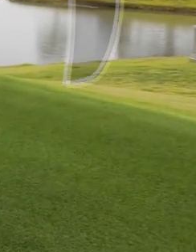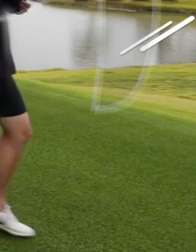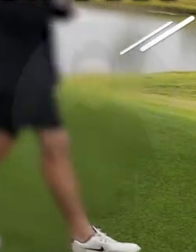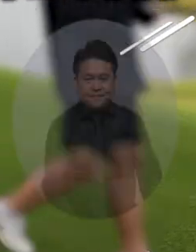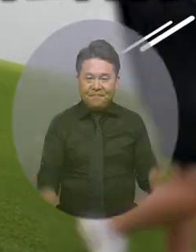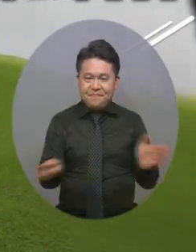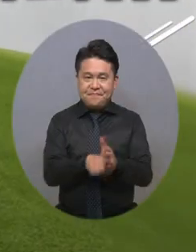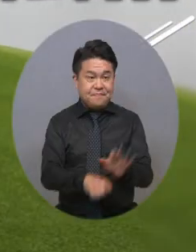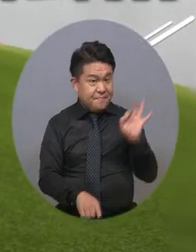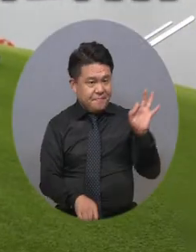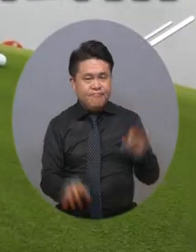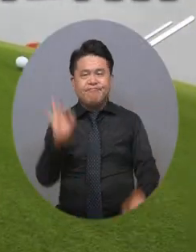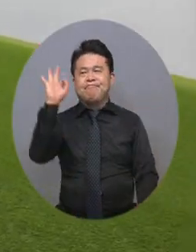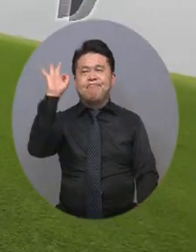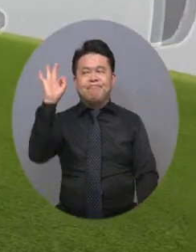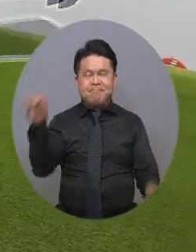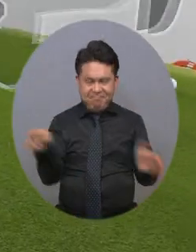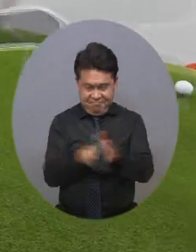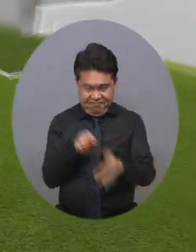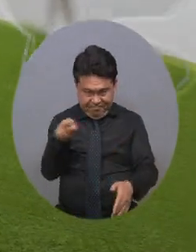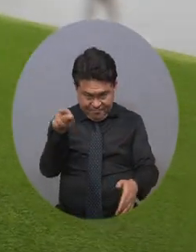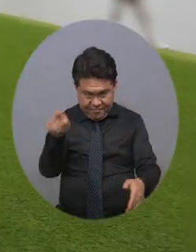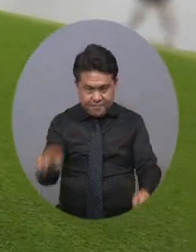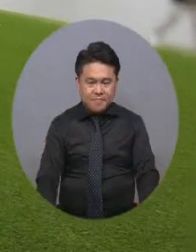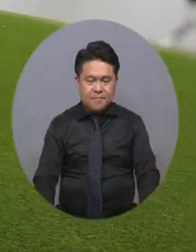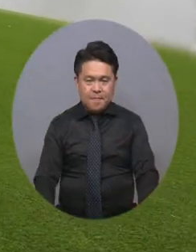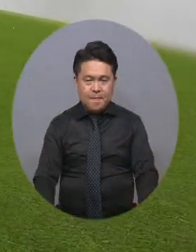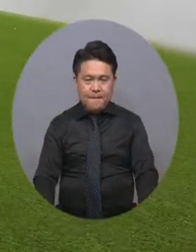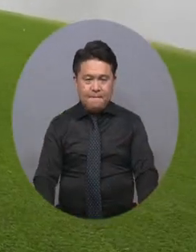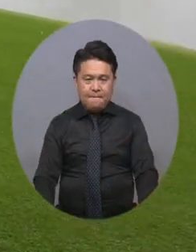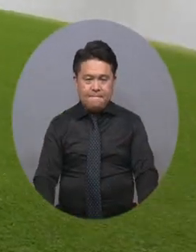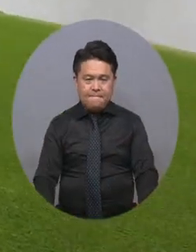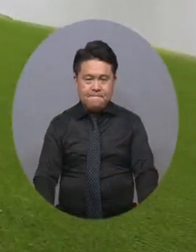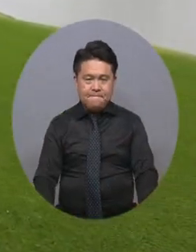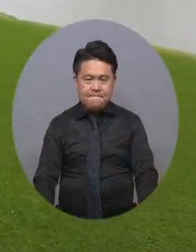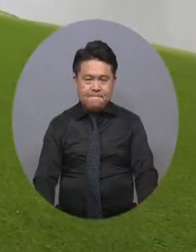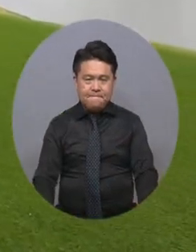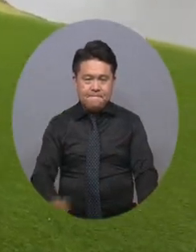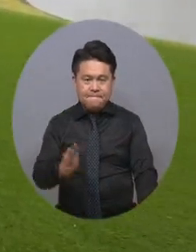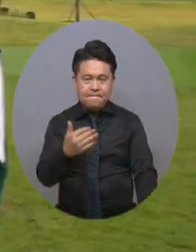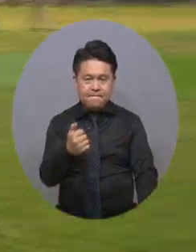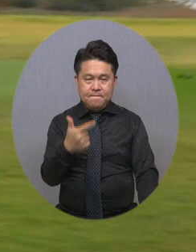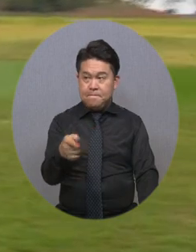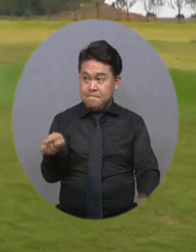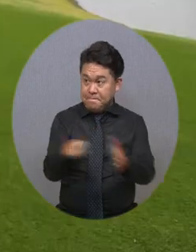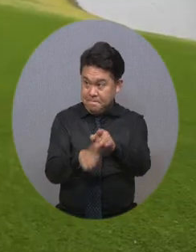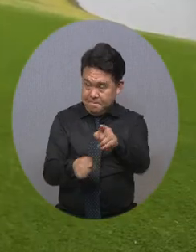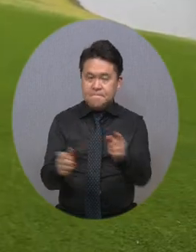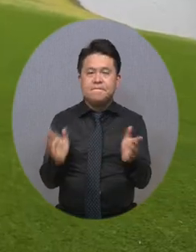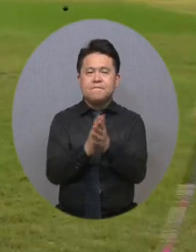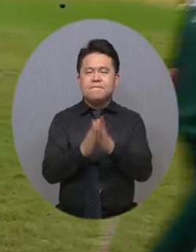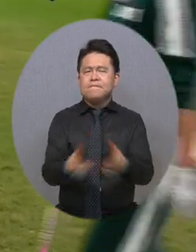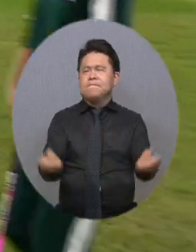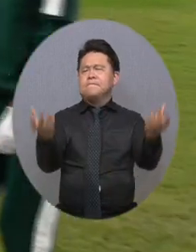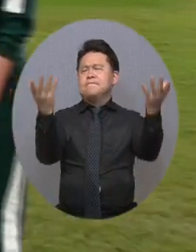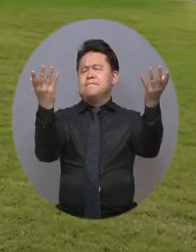믿어! 455번 믿습니다. 날 믿어, 날 믿어. 456. 믿습니까? 할렐루야.